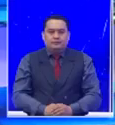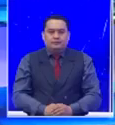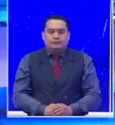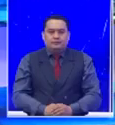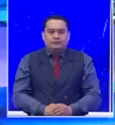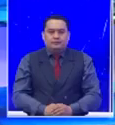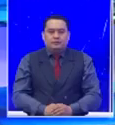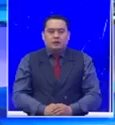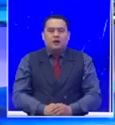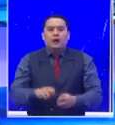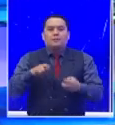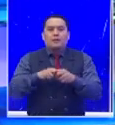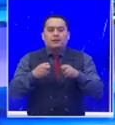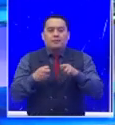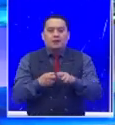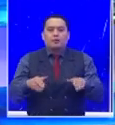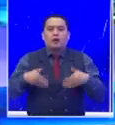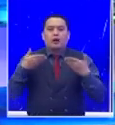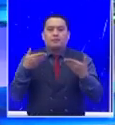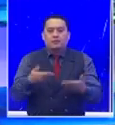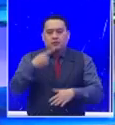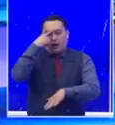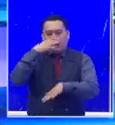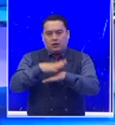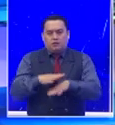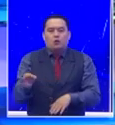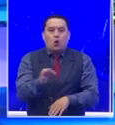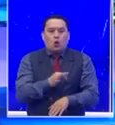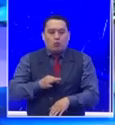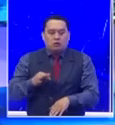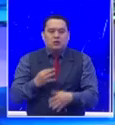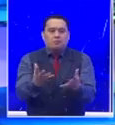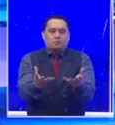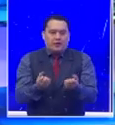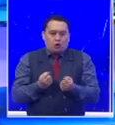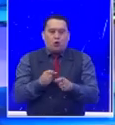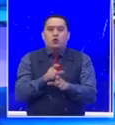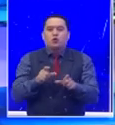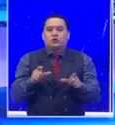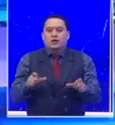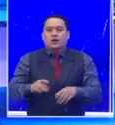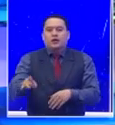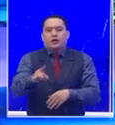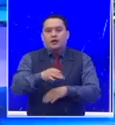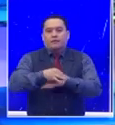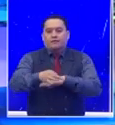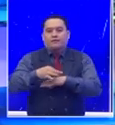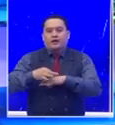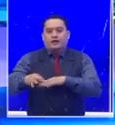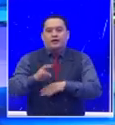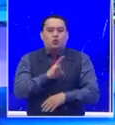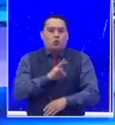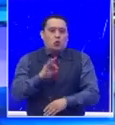На прием с насущными проблемами аким Алматинской области Амандык Баталов провел прием граждан в стенах регионального филиала партии «Нур